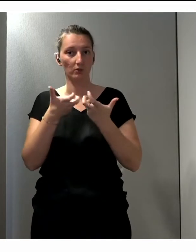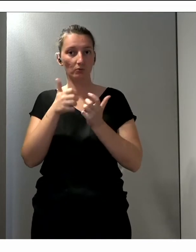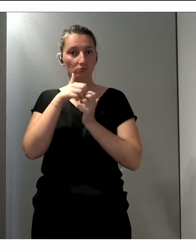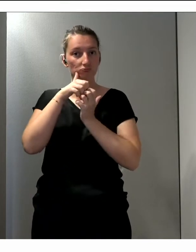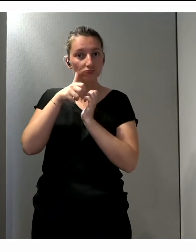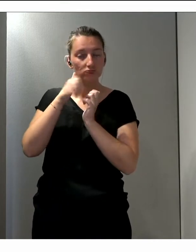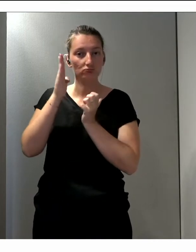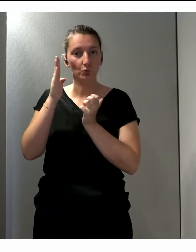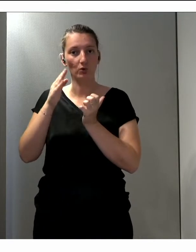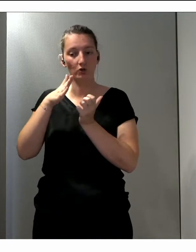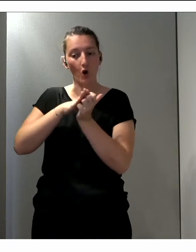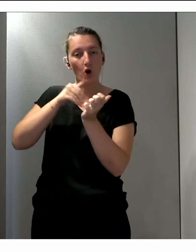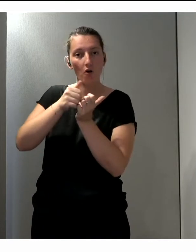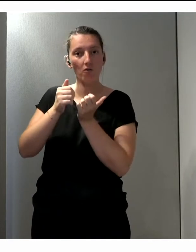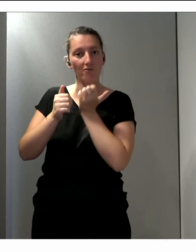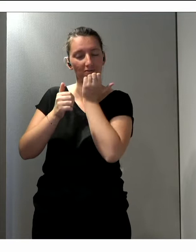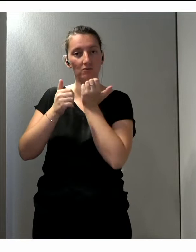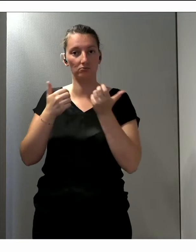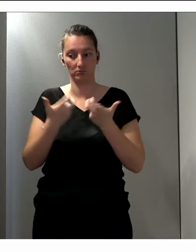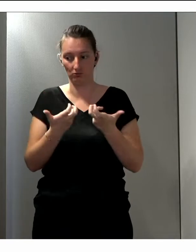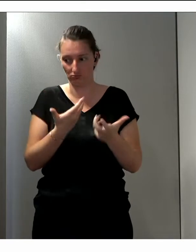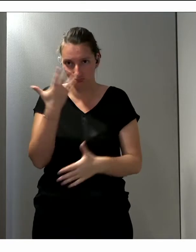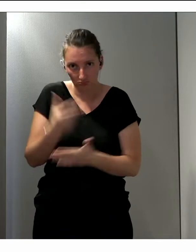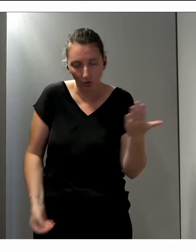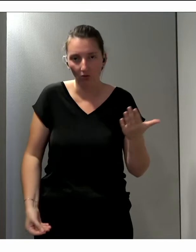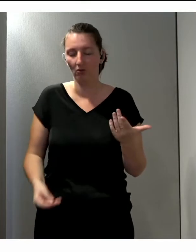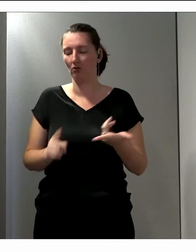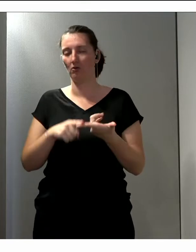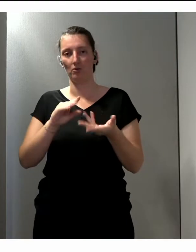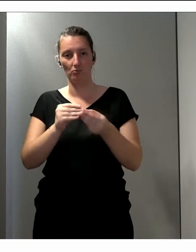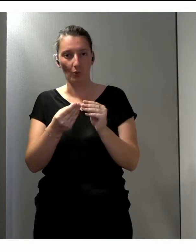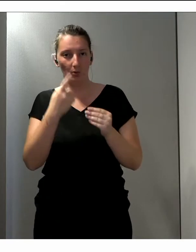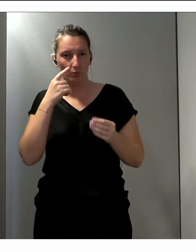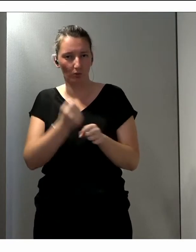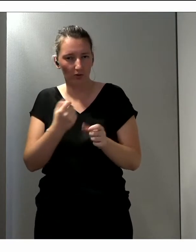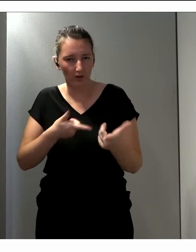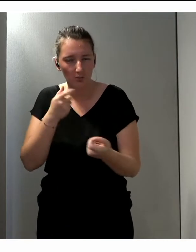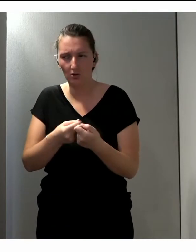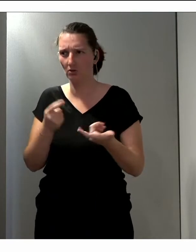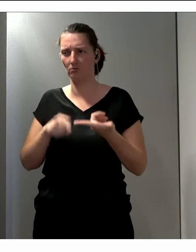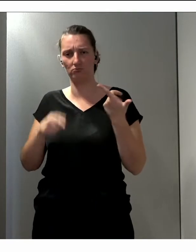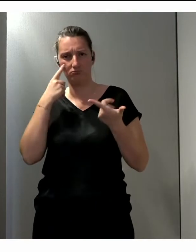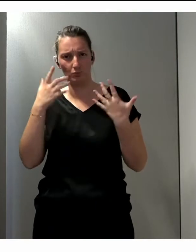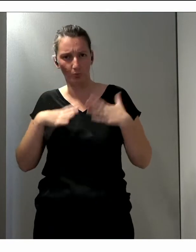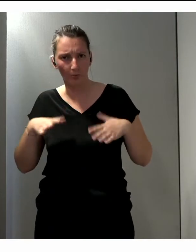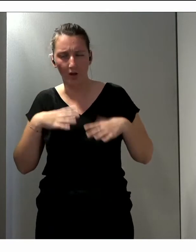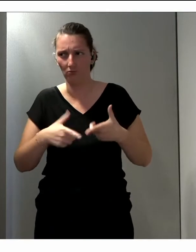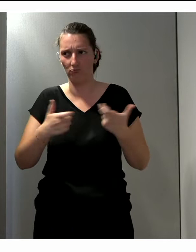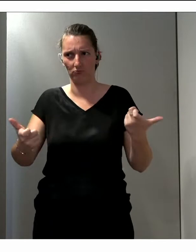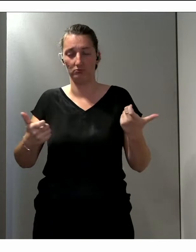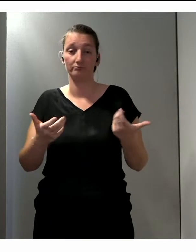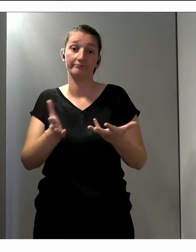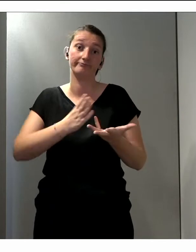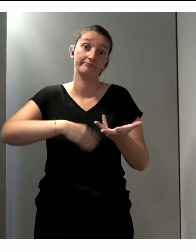appareils. On a des problèmes, vous l'avez dit, d'accès au travail adapté, à l'activité, aux cours de promenade. Tout cela est aggravé bien sûr par la